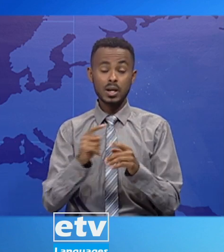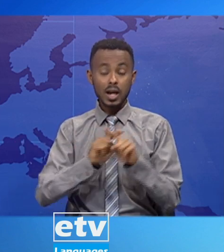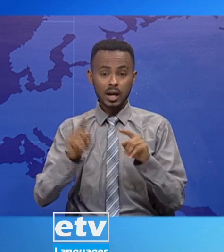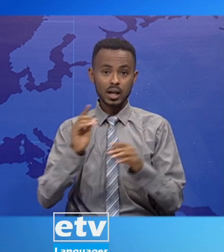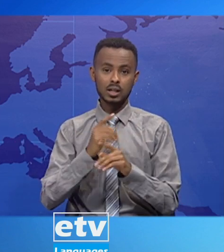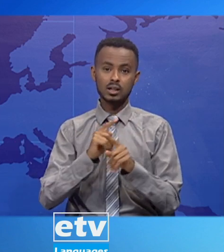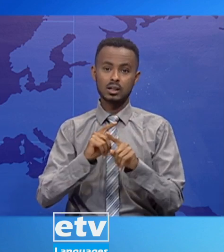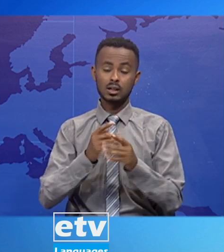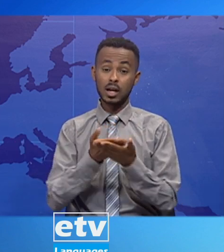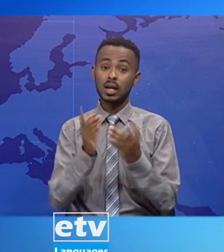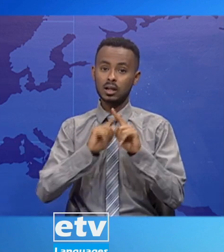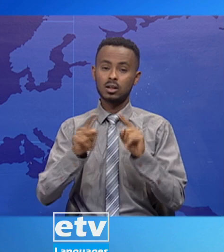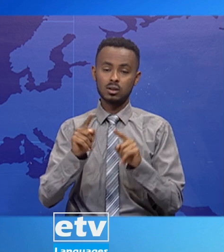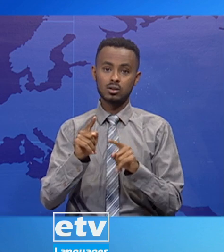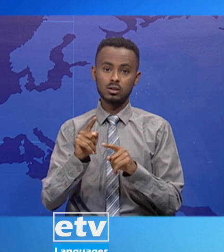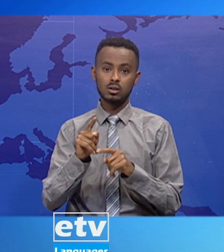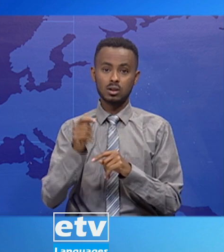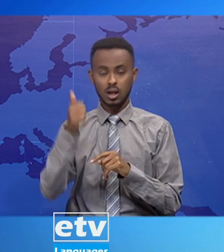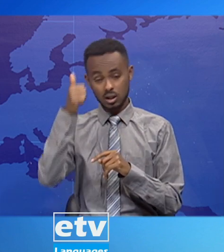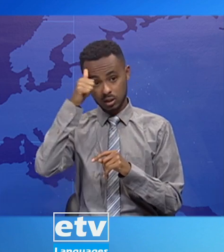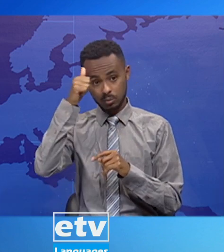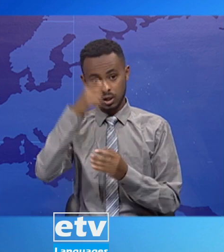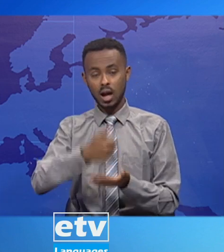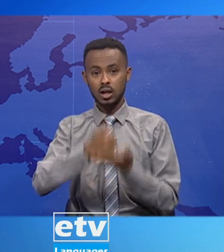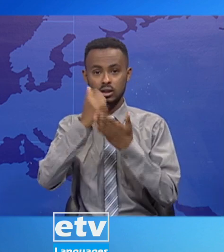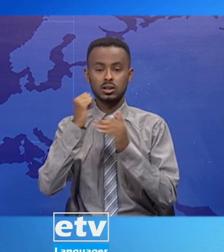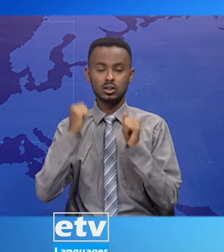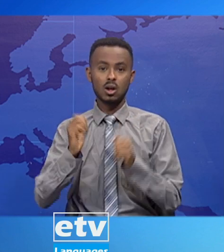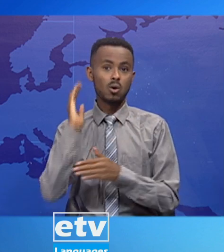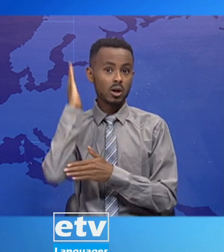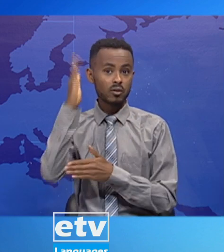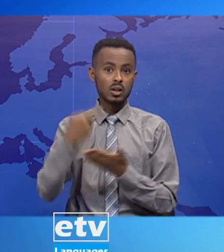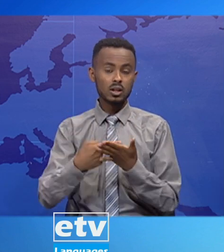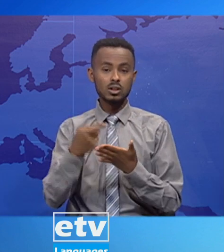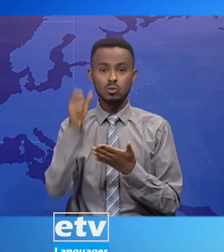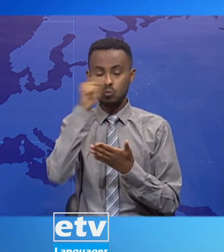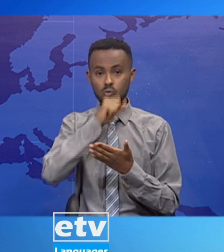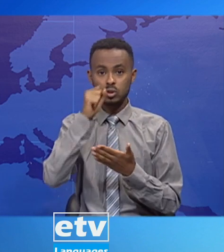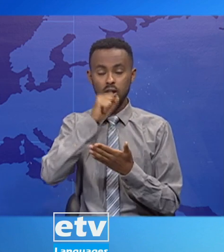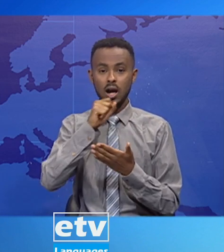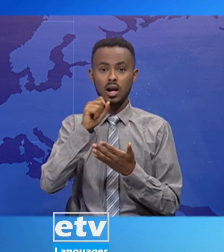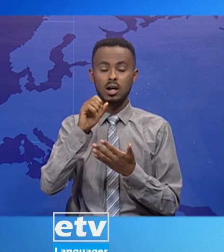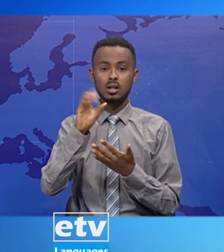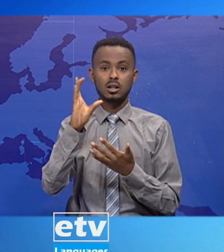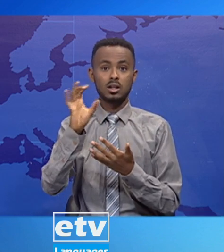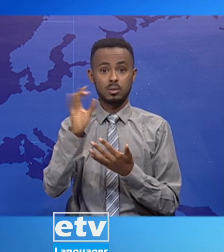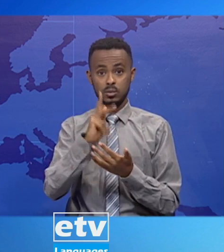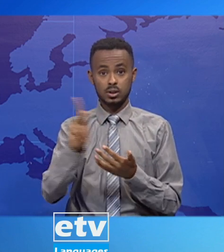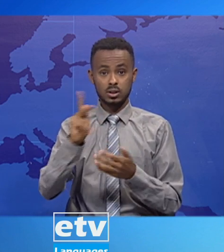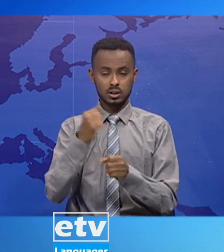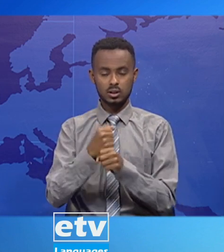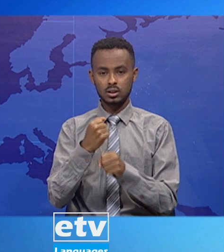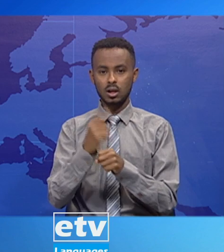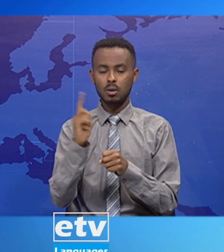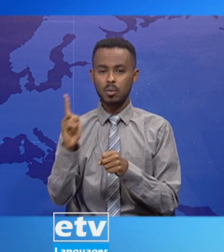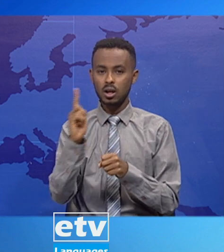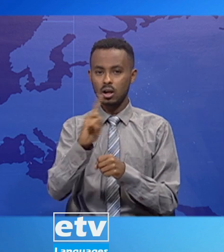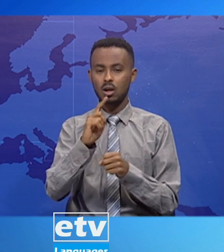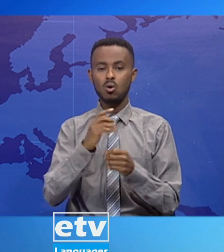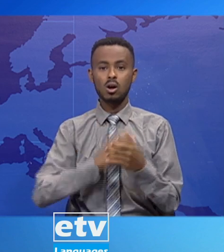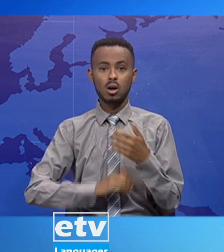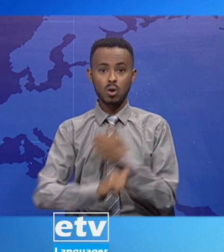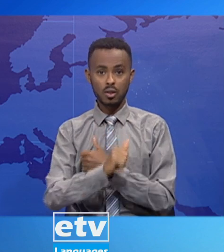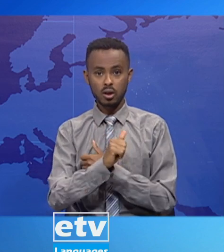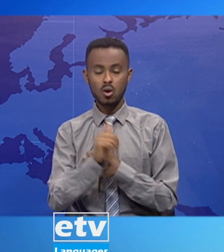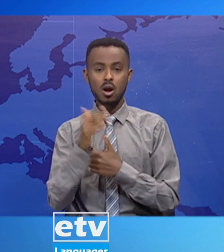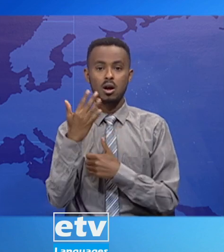ግን እና አሽሌ ያግዝን ይችላል ወደፊት የዚህ የሙዚቃ ክሊፕ ሲሰራ በእያንዳንዱ አካል